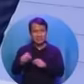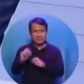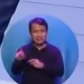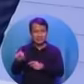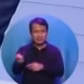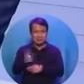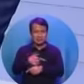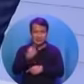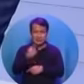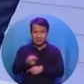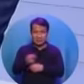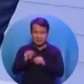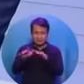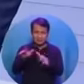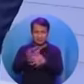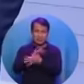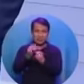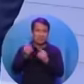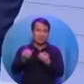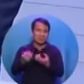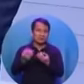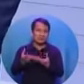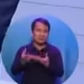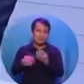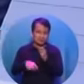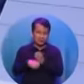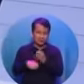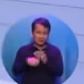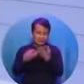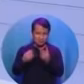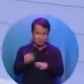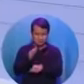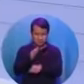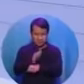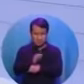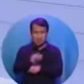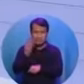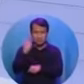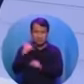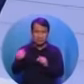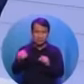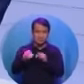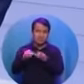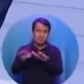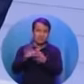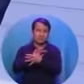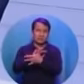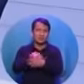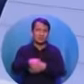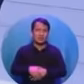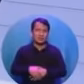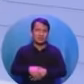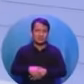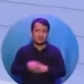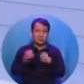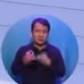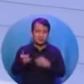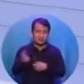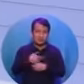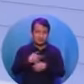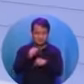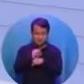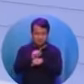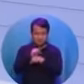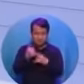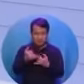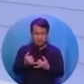dahil sa pandemic. Oo nga, marami po talagang nawala negosyo dahil po sa itong pandemic. Opo. At marami na nawala trabaho. Anyway, ma'am,